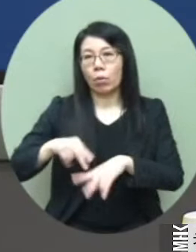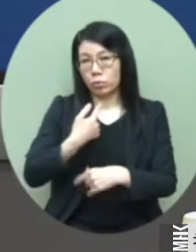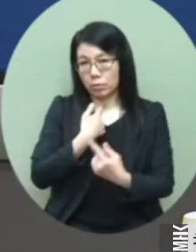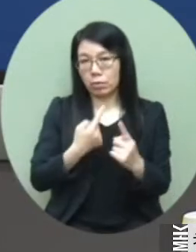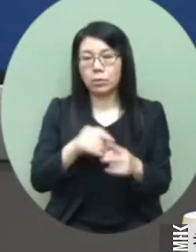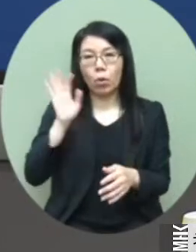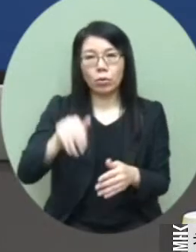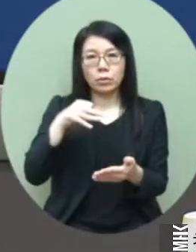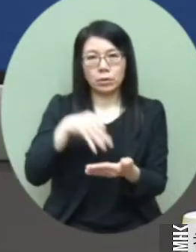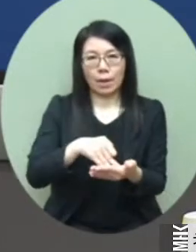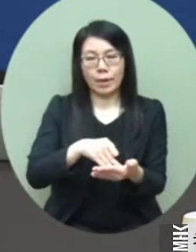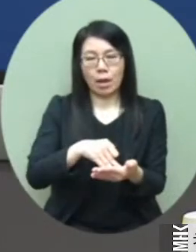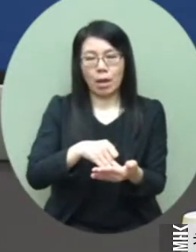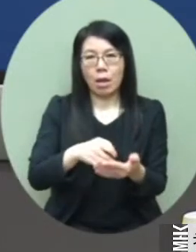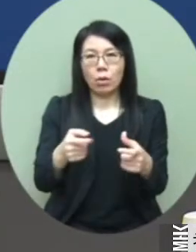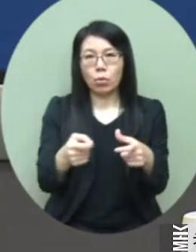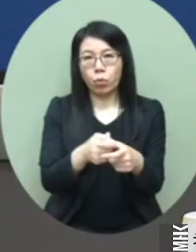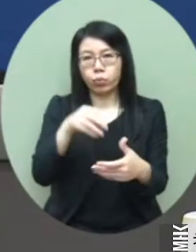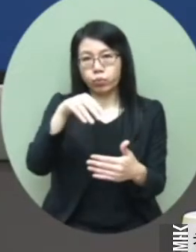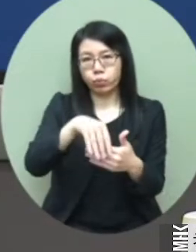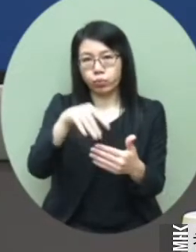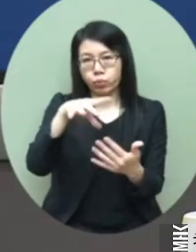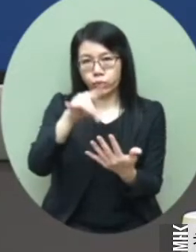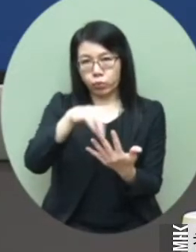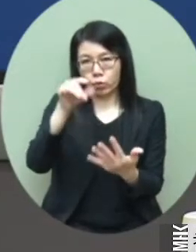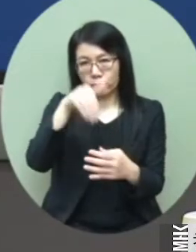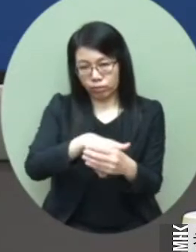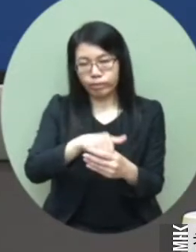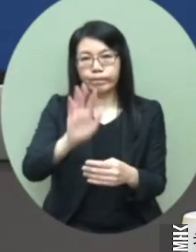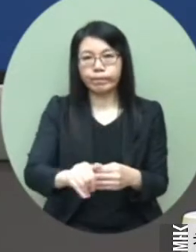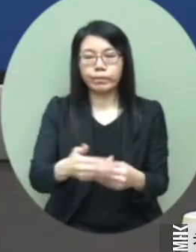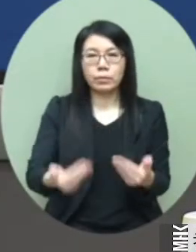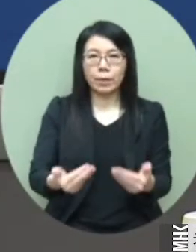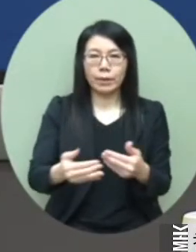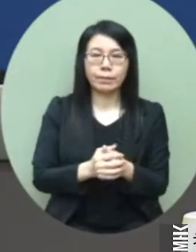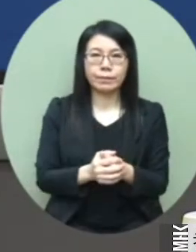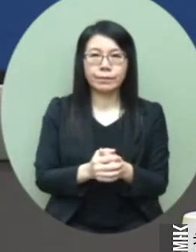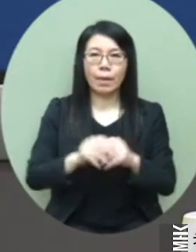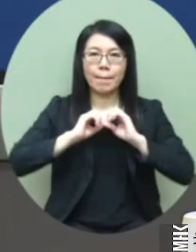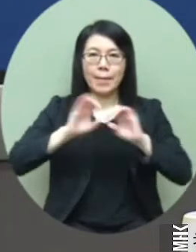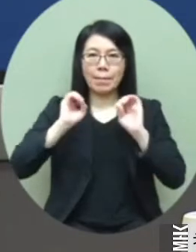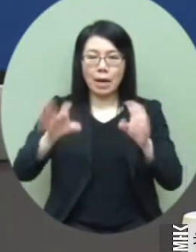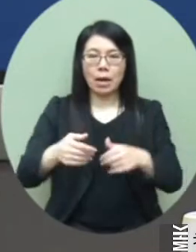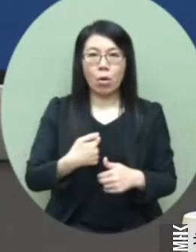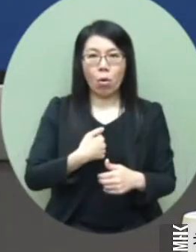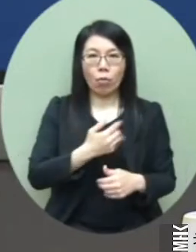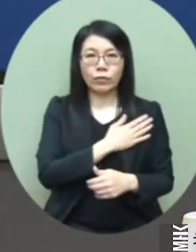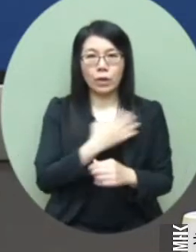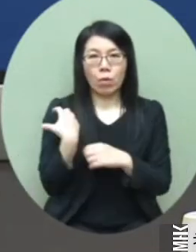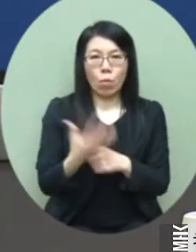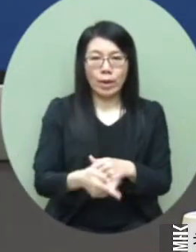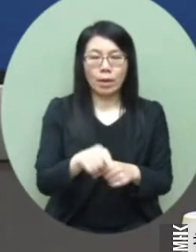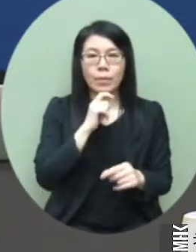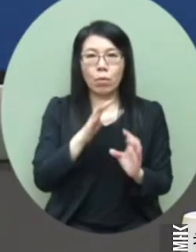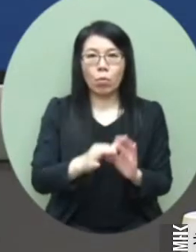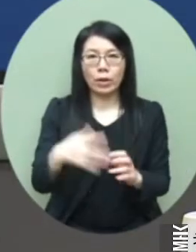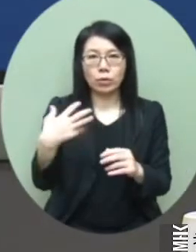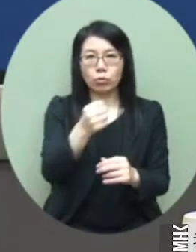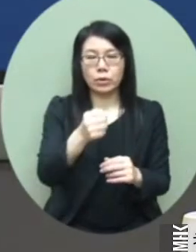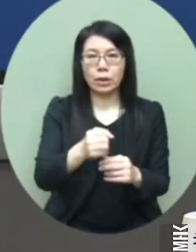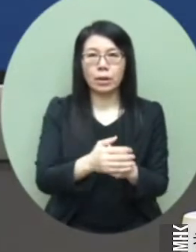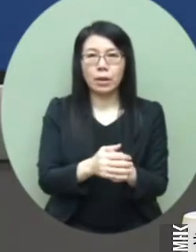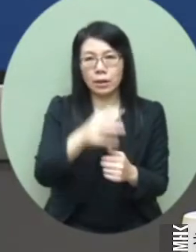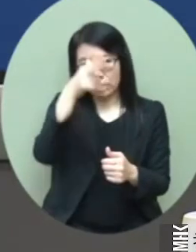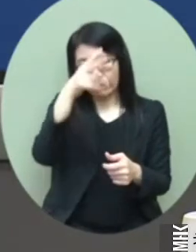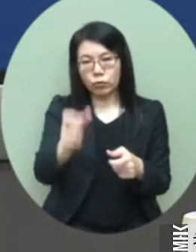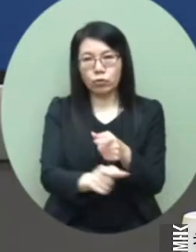加香港嘅公共選舉。今日公布由我委任咗嘅主席呢，係財